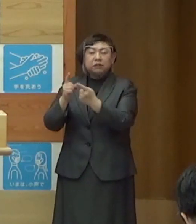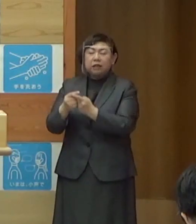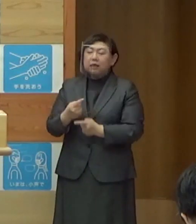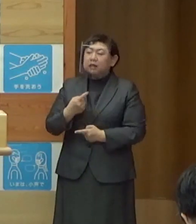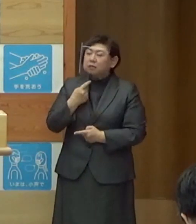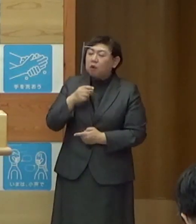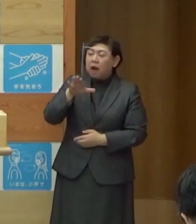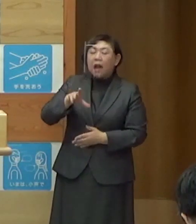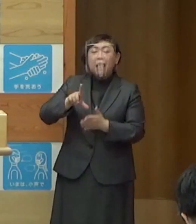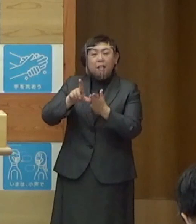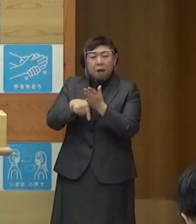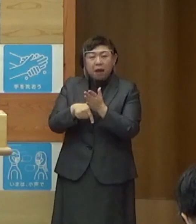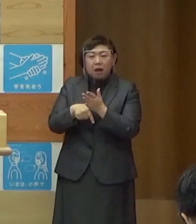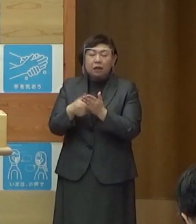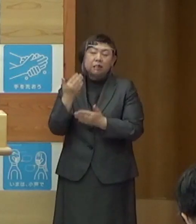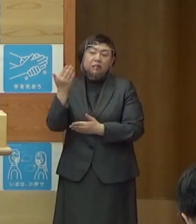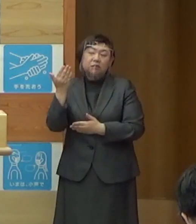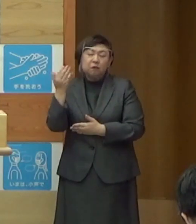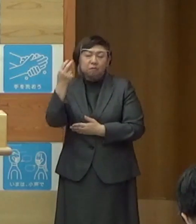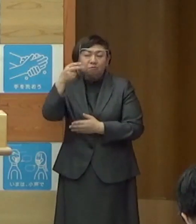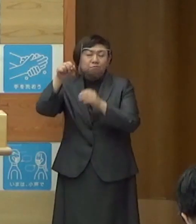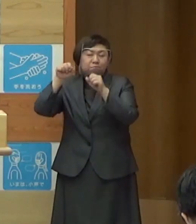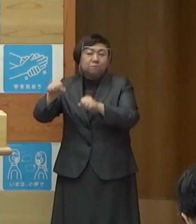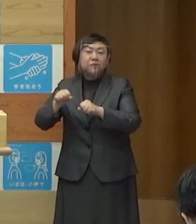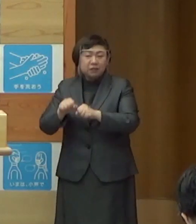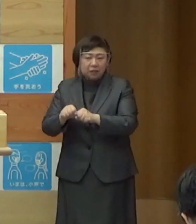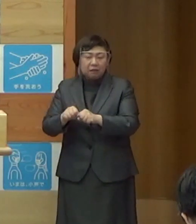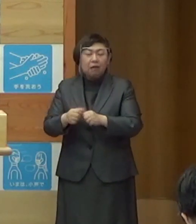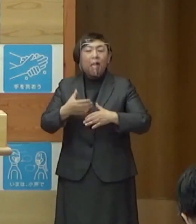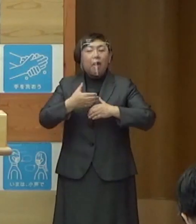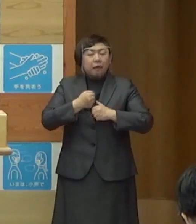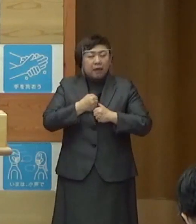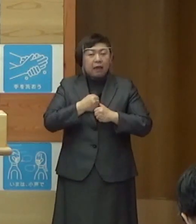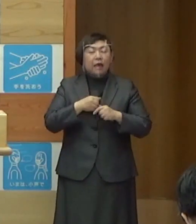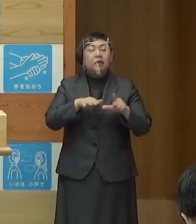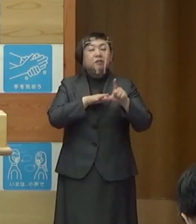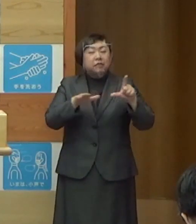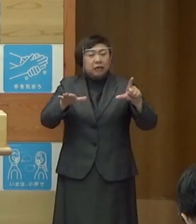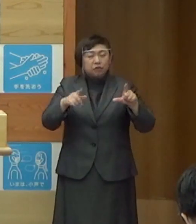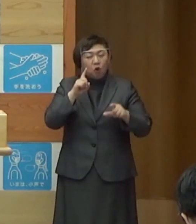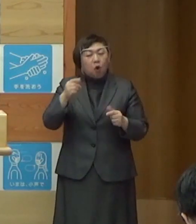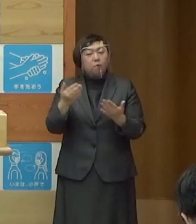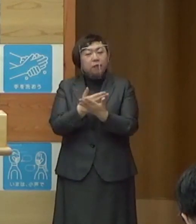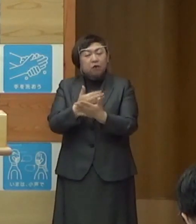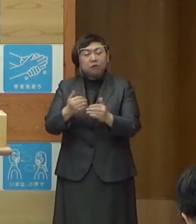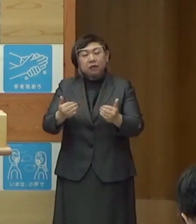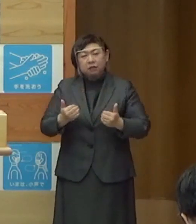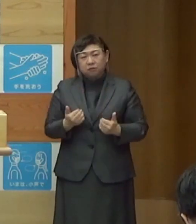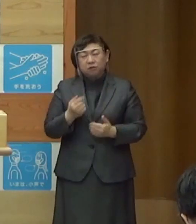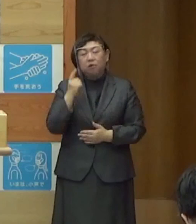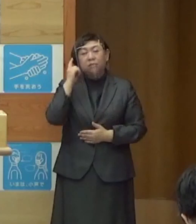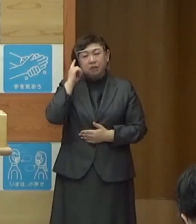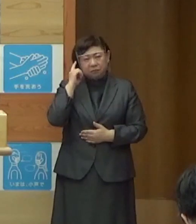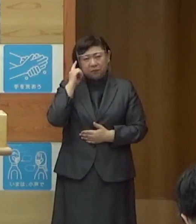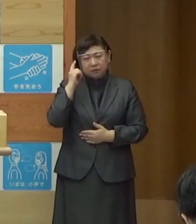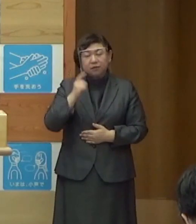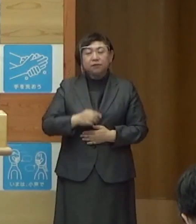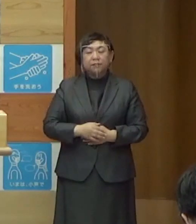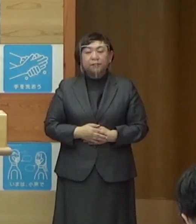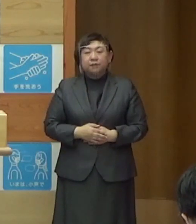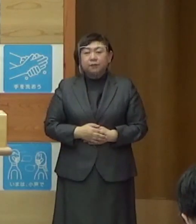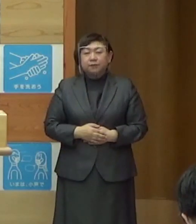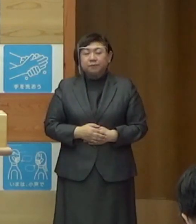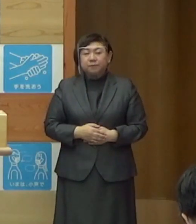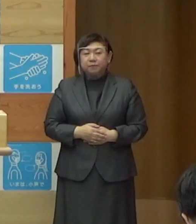確認をしながら、このステージ、警戒ステージ、これを見直していくということが必要かなというふうに思って